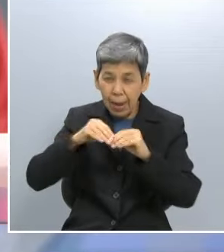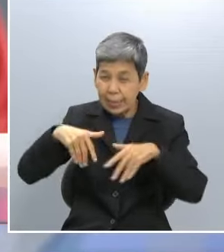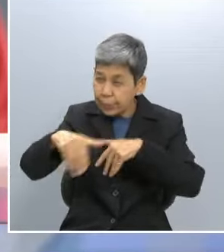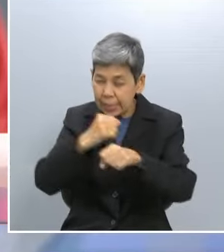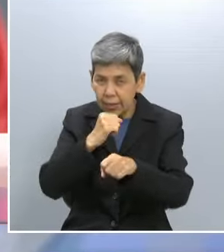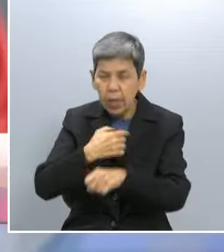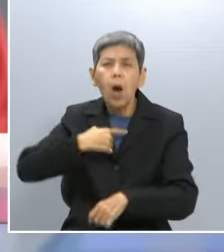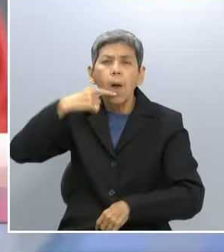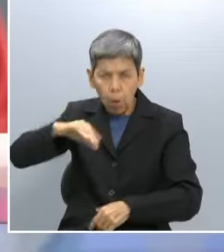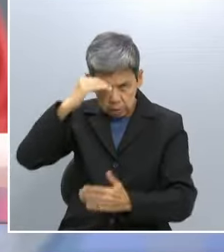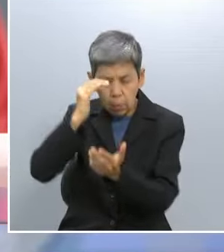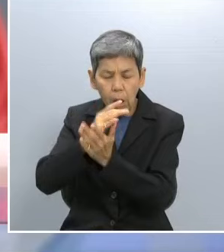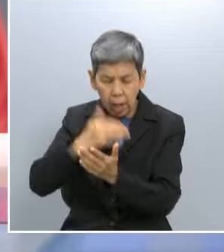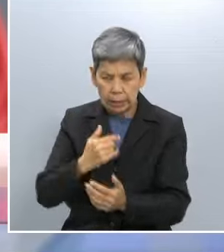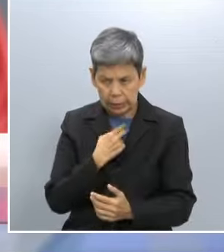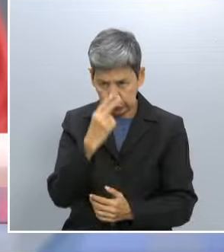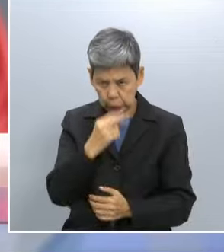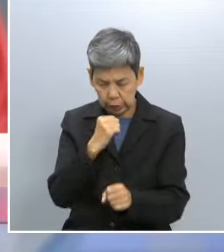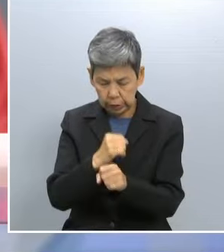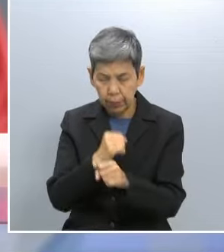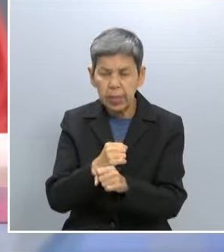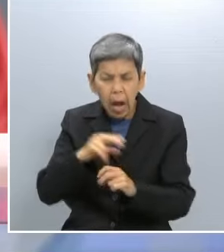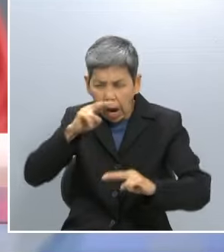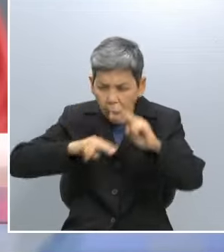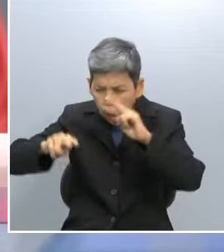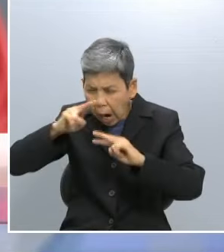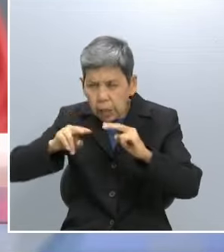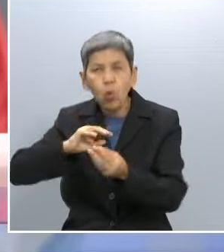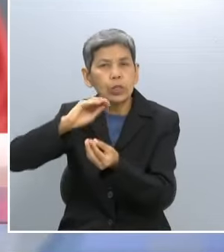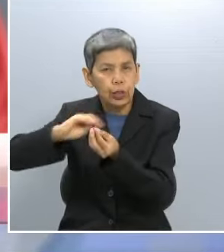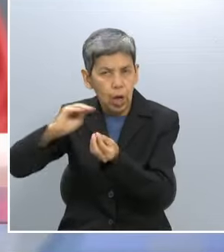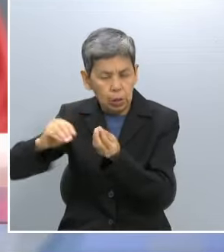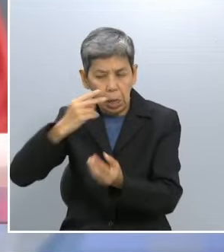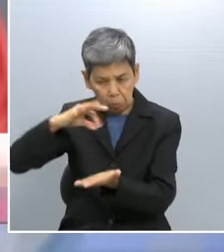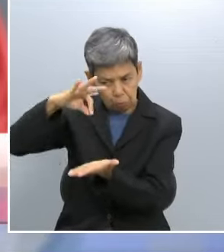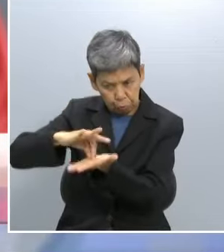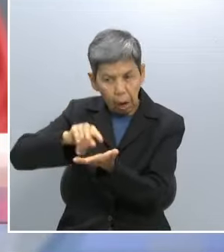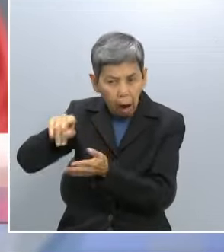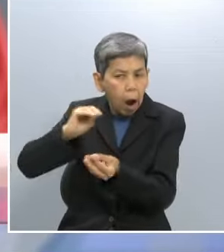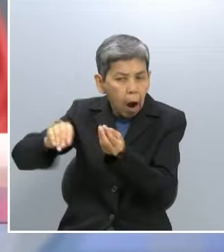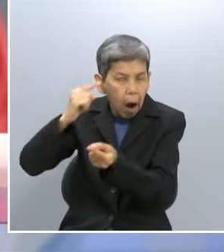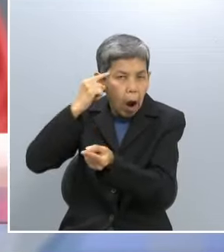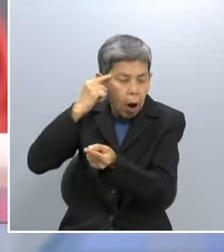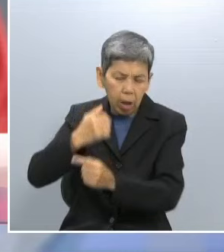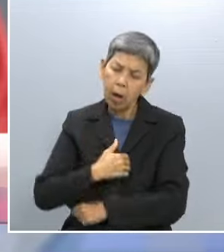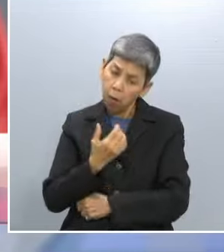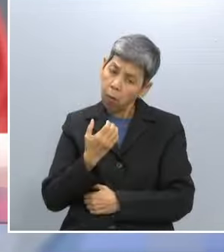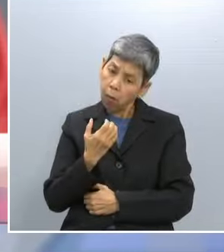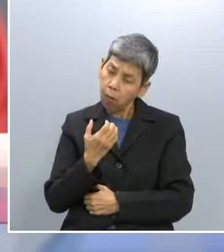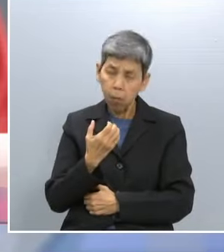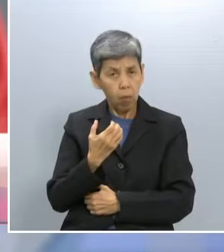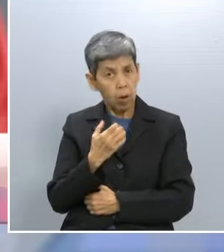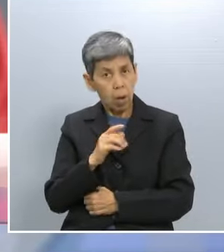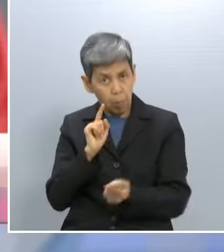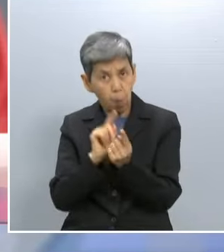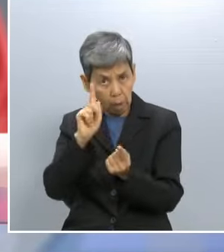ความแล้วแล้วก็กำลังจะไปหาตัวนุ่นที่ฉะเชิงเทราเพราะว่า GPS มันขึ้นอยู่ที่นั่นเราก็แบบเฮ้ยจะสัมภาษณ์ไหม